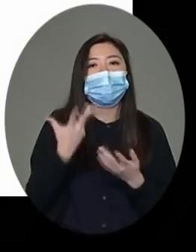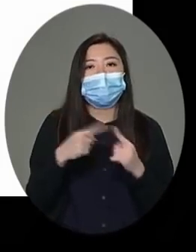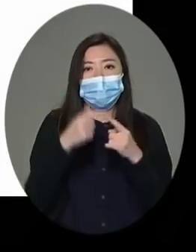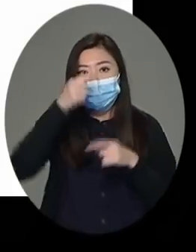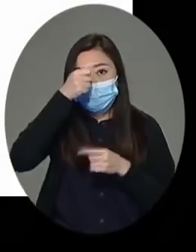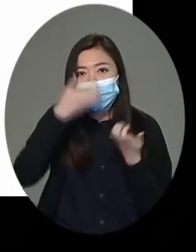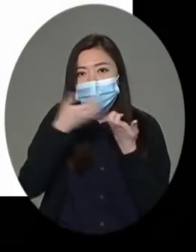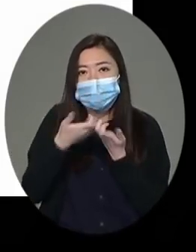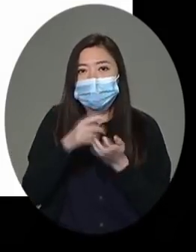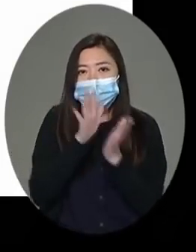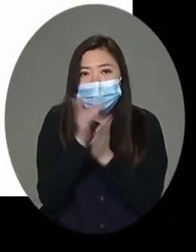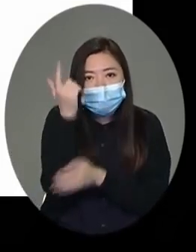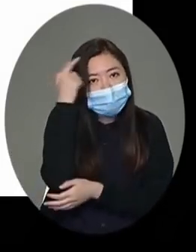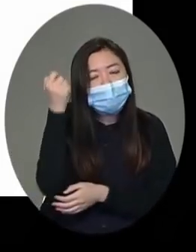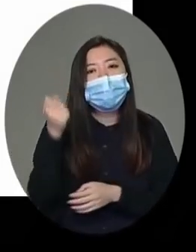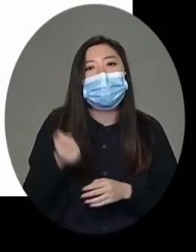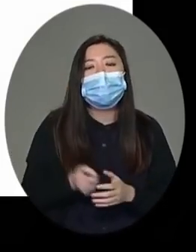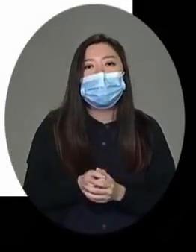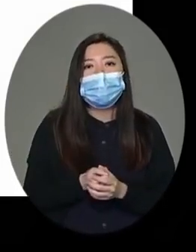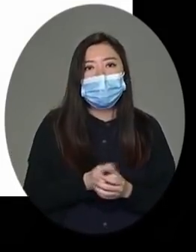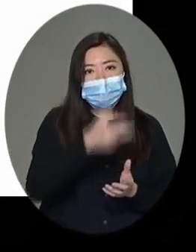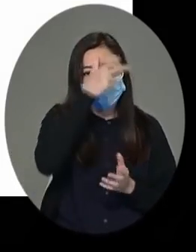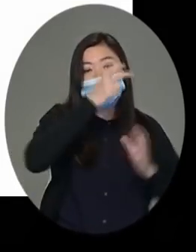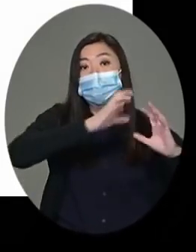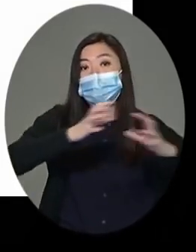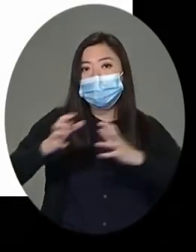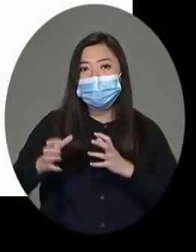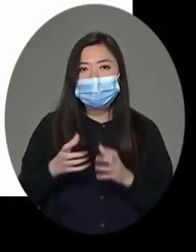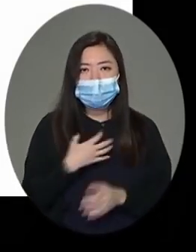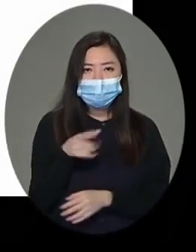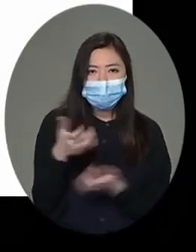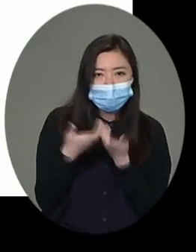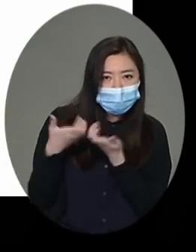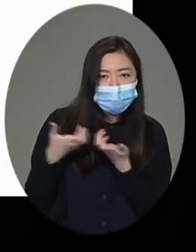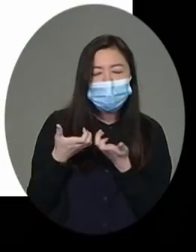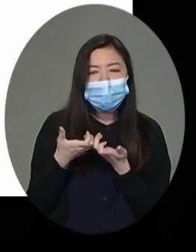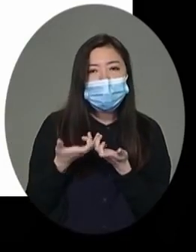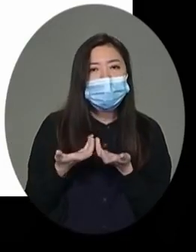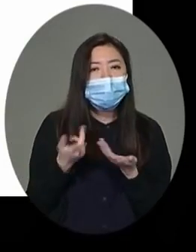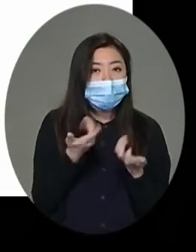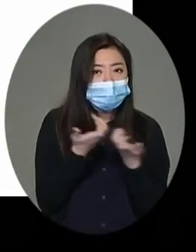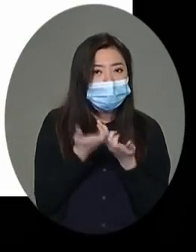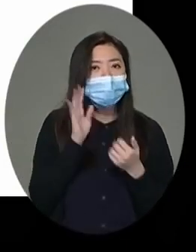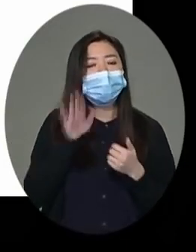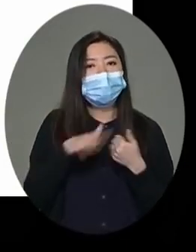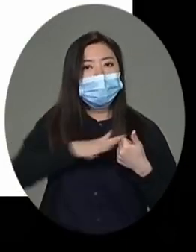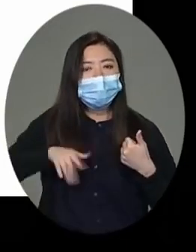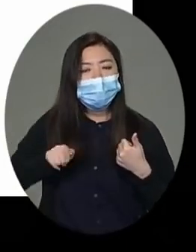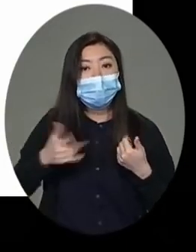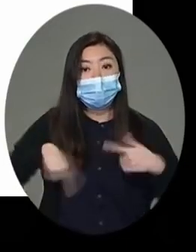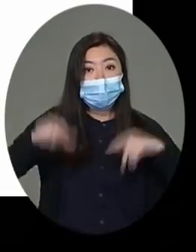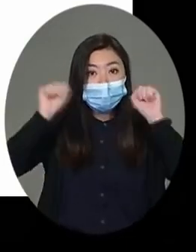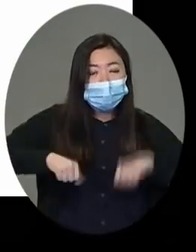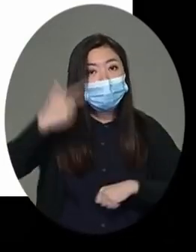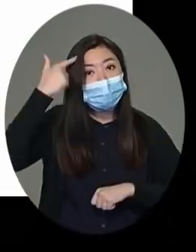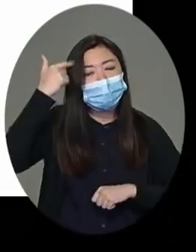口普查数字被认为非常敏感，在多个政府部门对数字以及数字带来的影响达